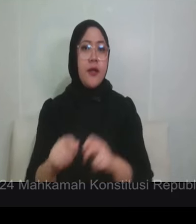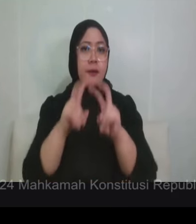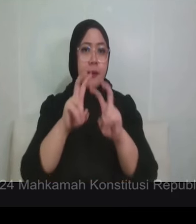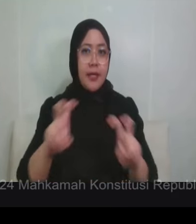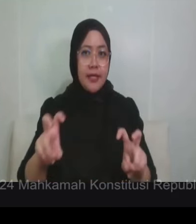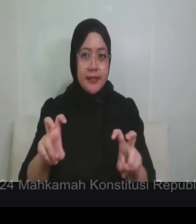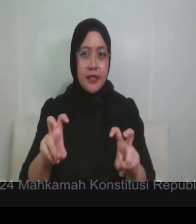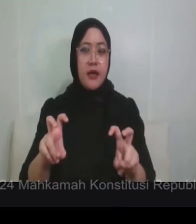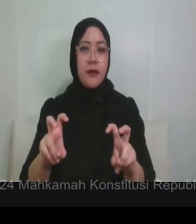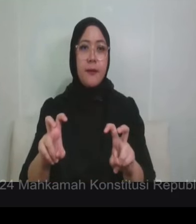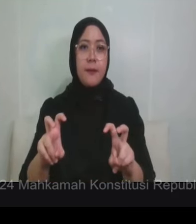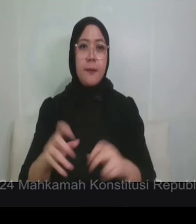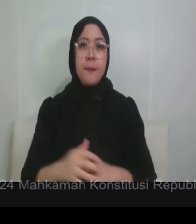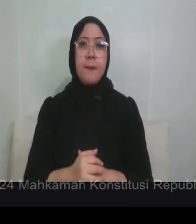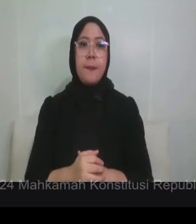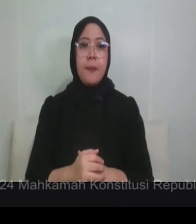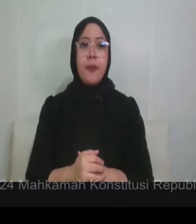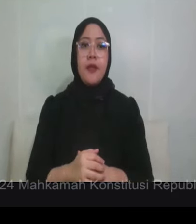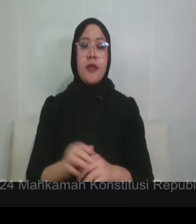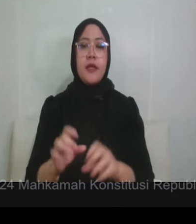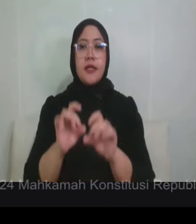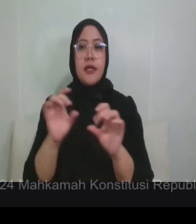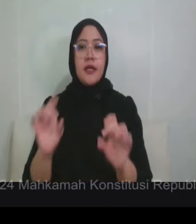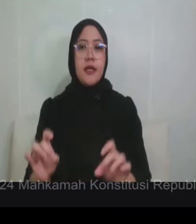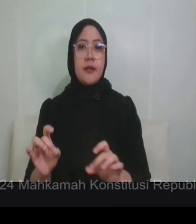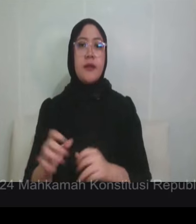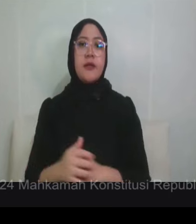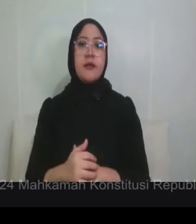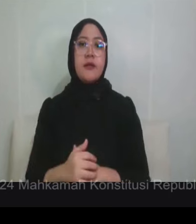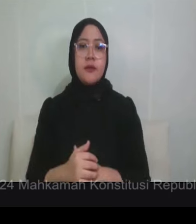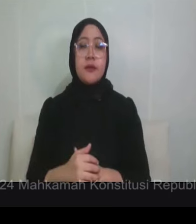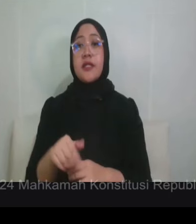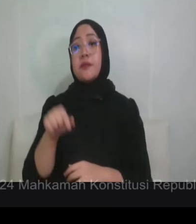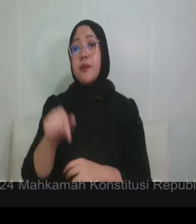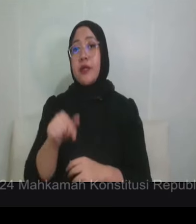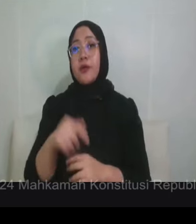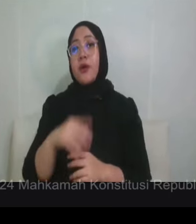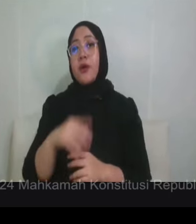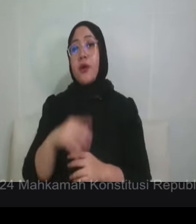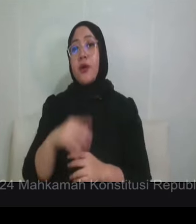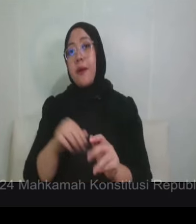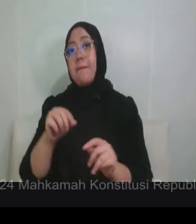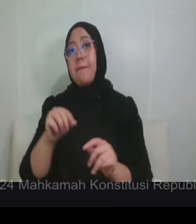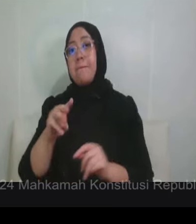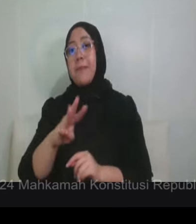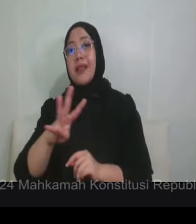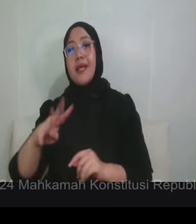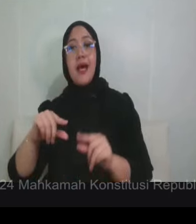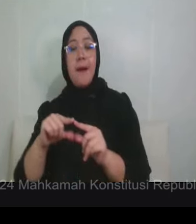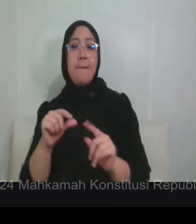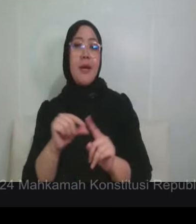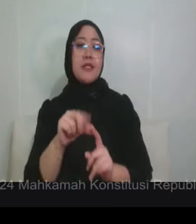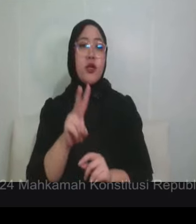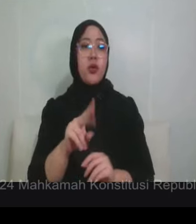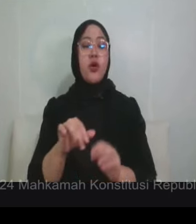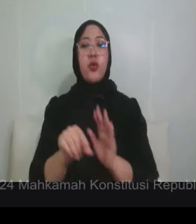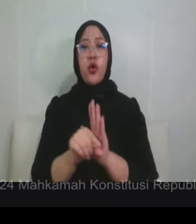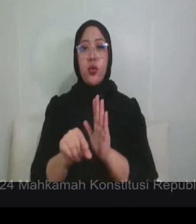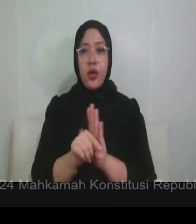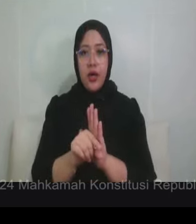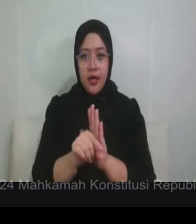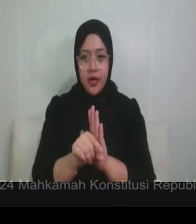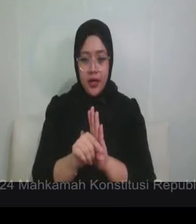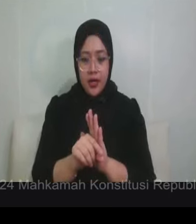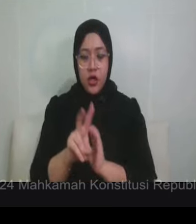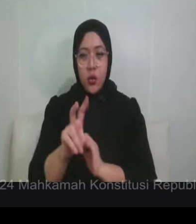bertanggung jawab dengan demikian karena nomor pasal norma pasal 43a dalam pasal 2 undang-undang 3 undang-undang 721 yang mengatur pemeriksaan